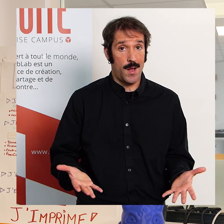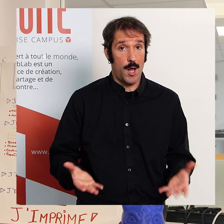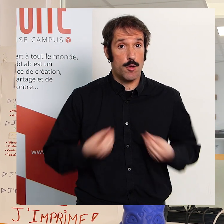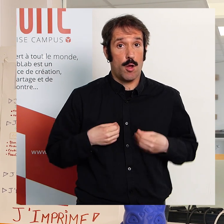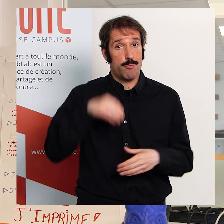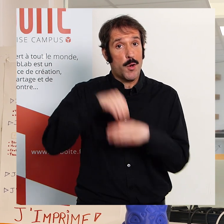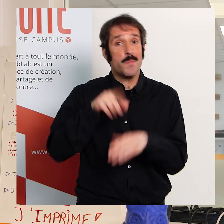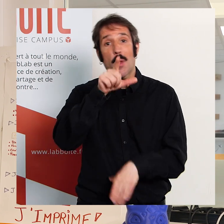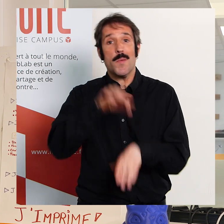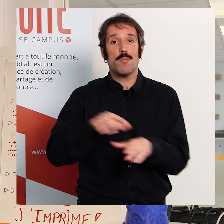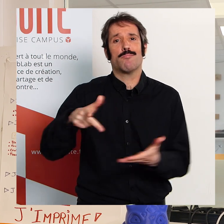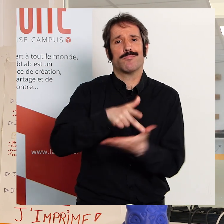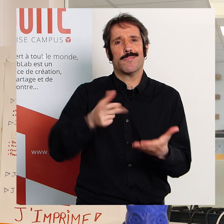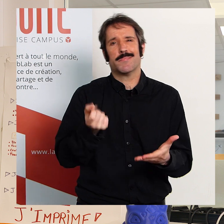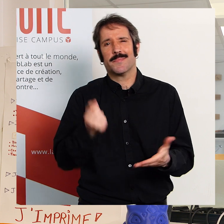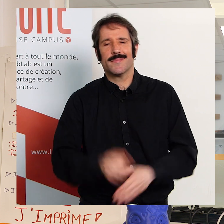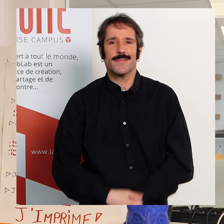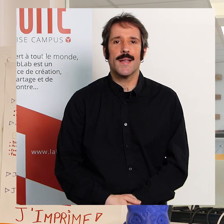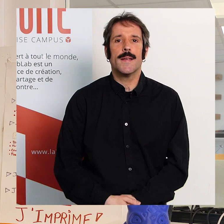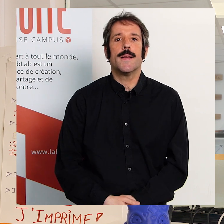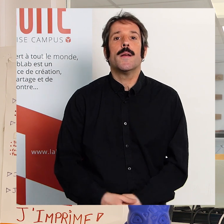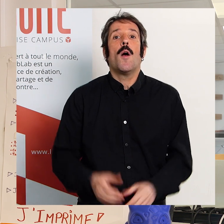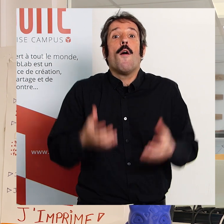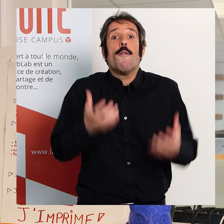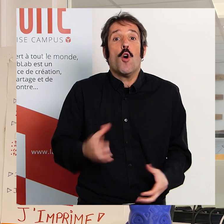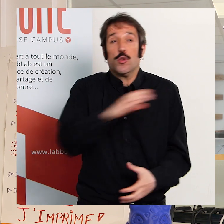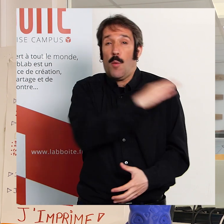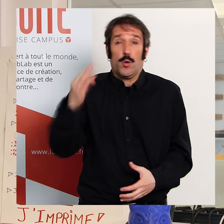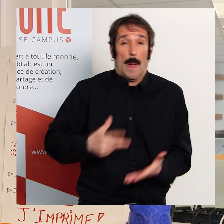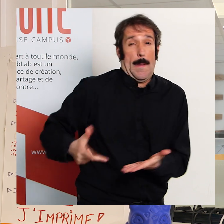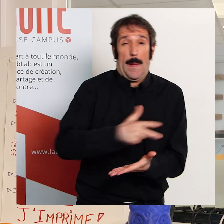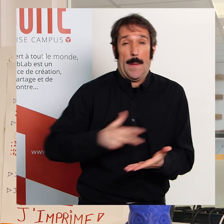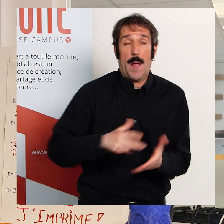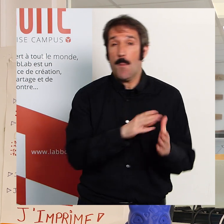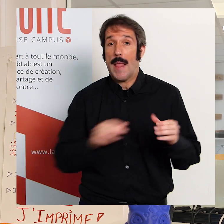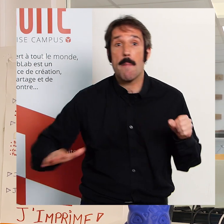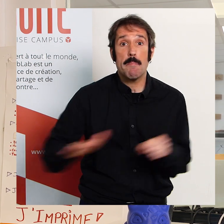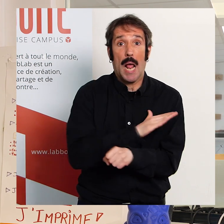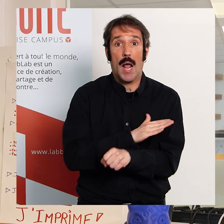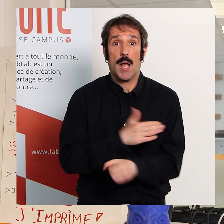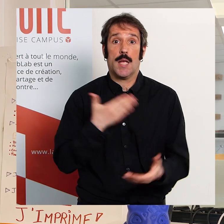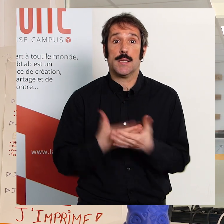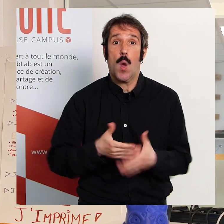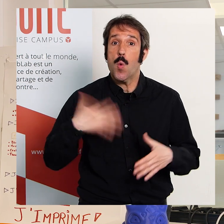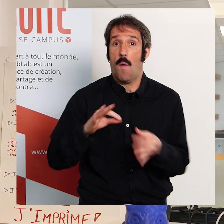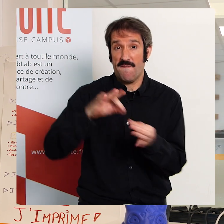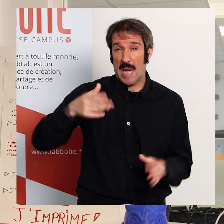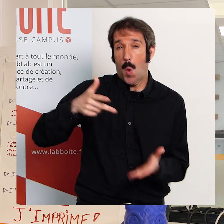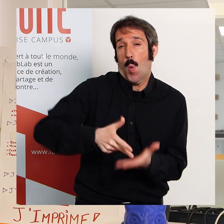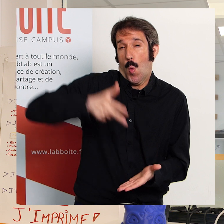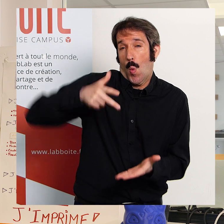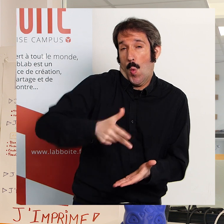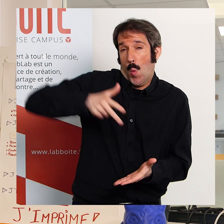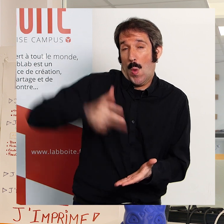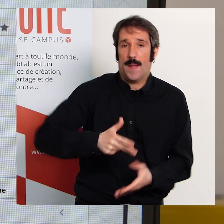Voilà, ça nous a fait gagner 2 minutes d'impression. Si vous le mettiez à 100%, ce remplissage, vous auriez un modèle plein et ça va consommer énormément